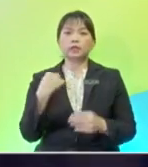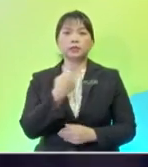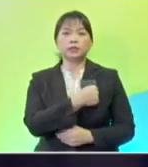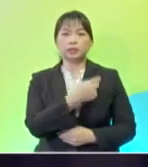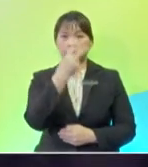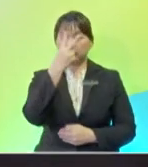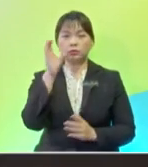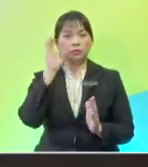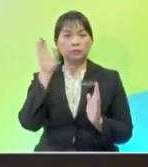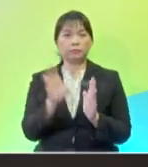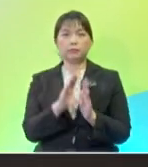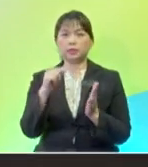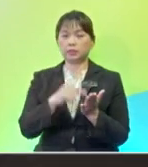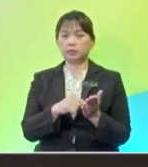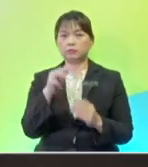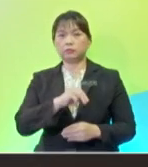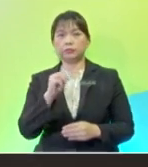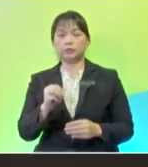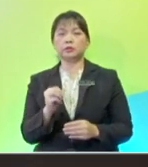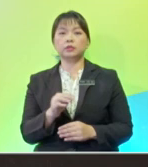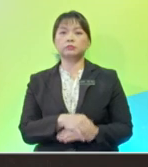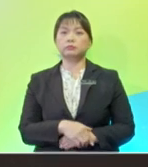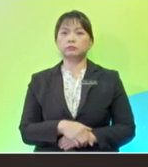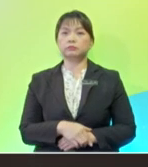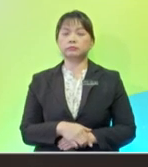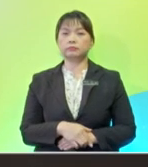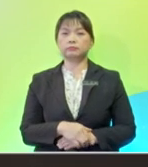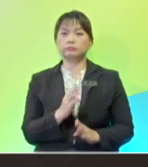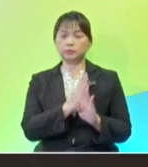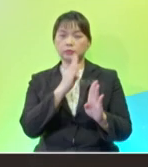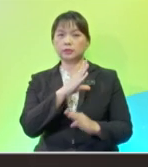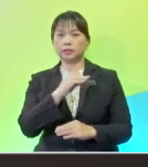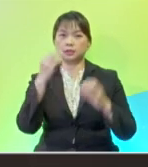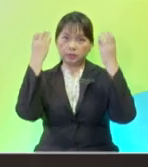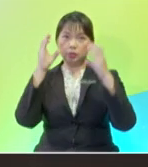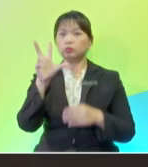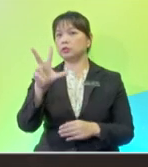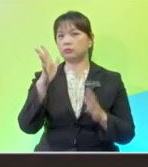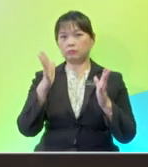murid-murid kita ini beratnya guys